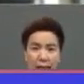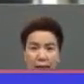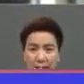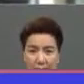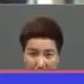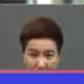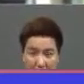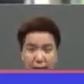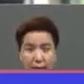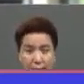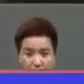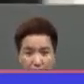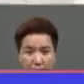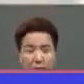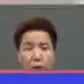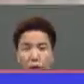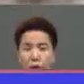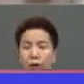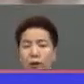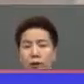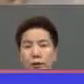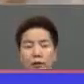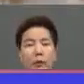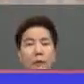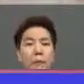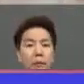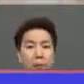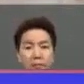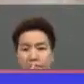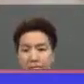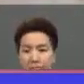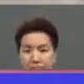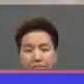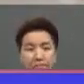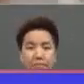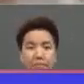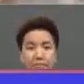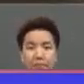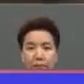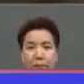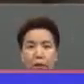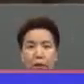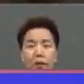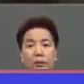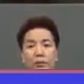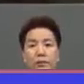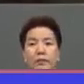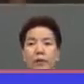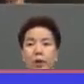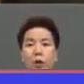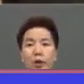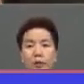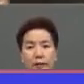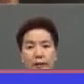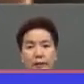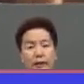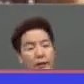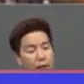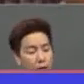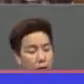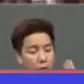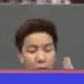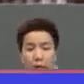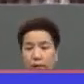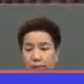พระพุทธมนต์ถวายพระราชกุศลณพระอุโบสถวัดพระรามเก้ากาญจนาภิเษกและสำหรับในทั่วประเทศครับ